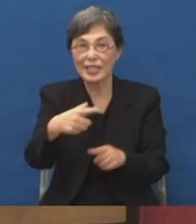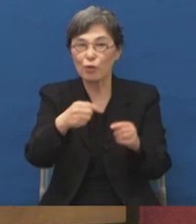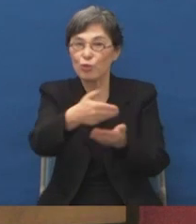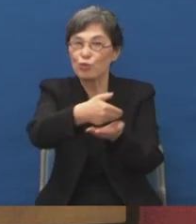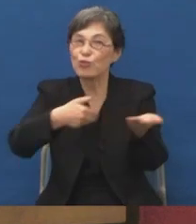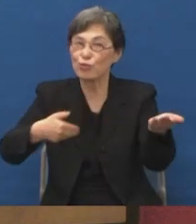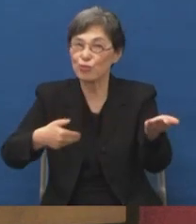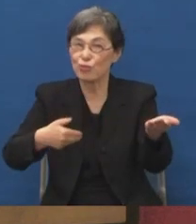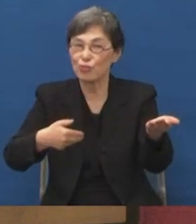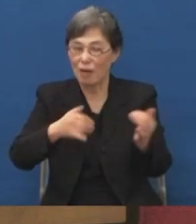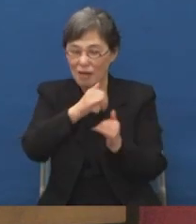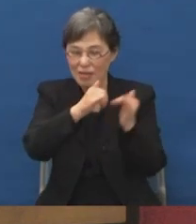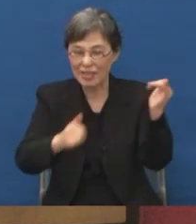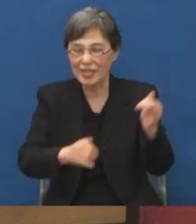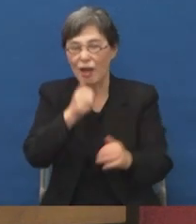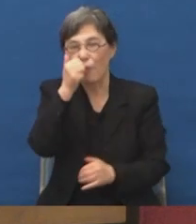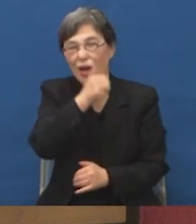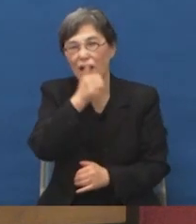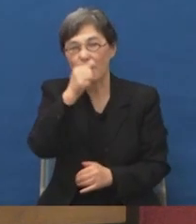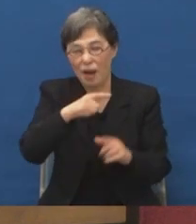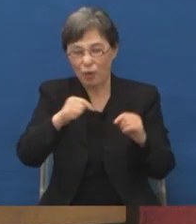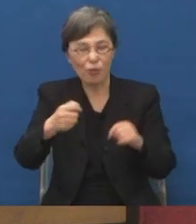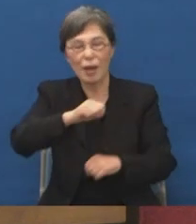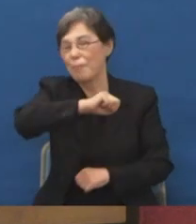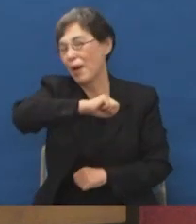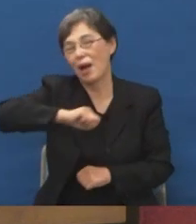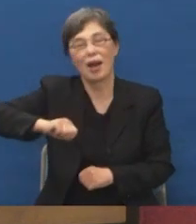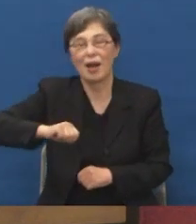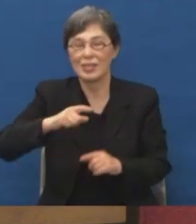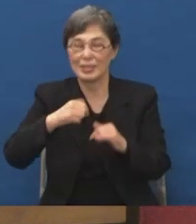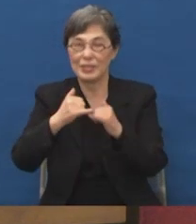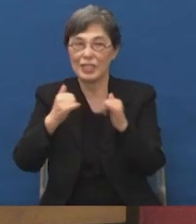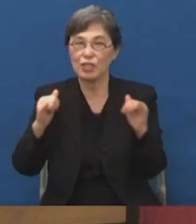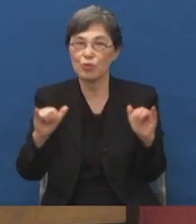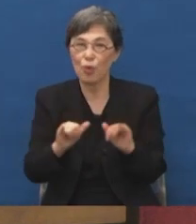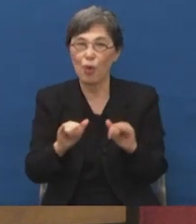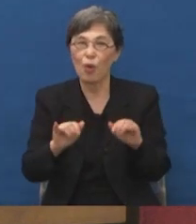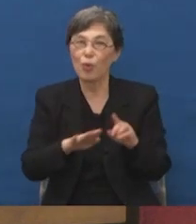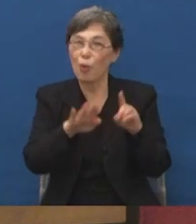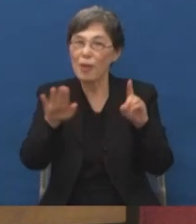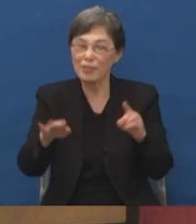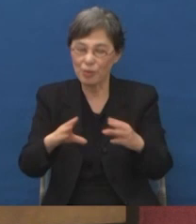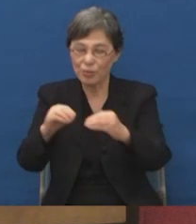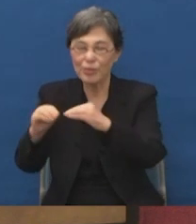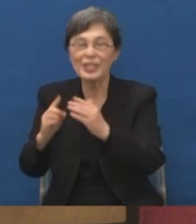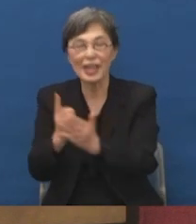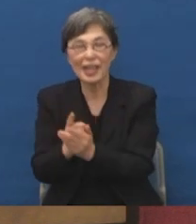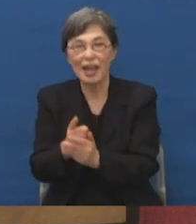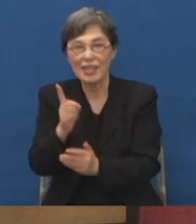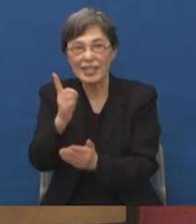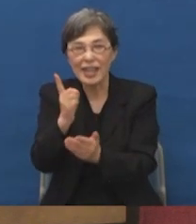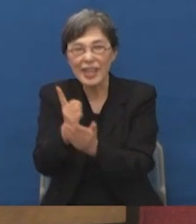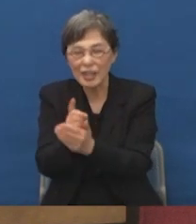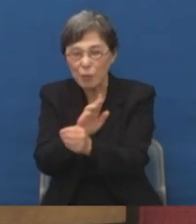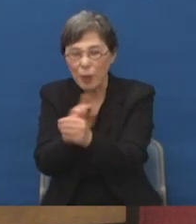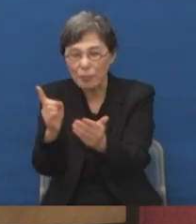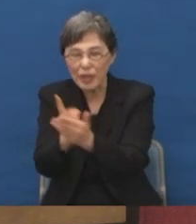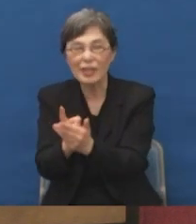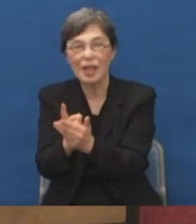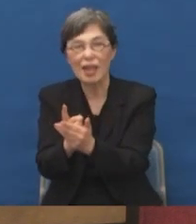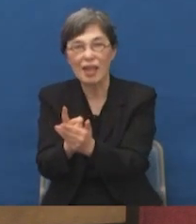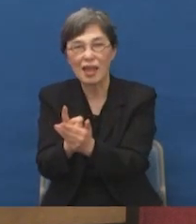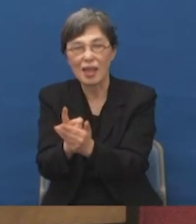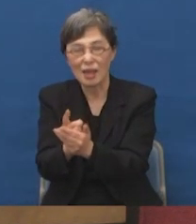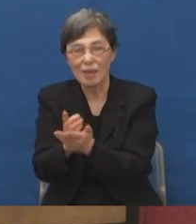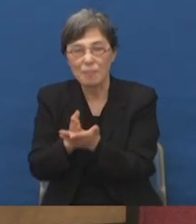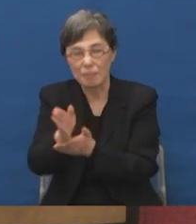という歴史的暴挙を国会を無視し、自民党、公明党の協議と一辺の閣議決定で強